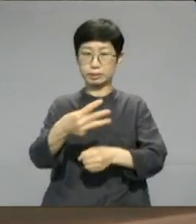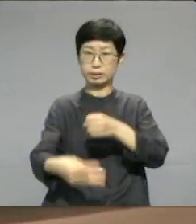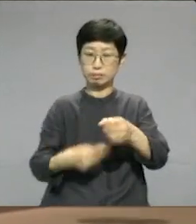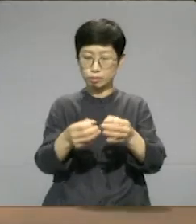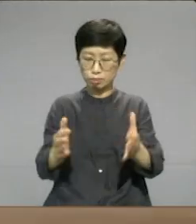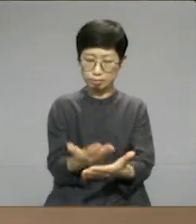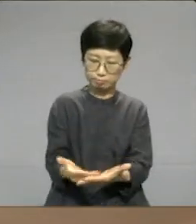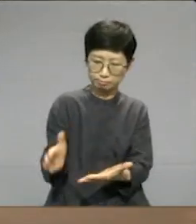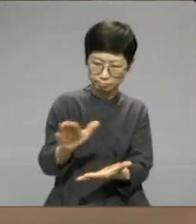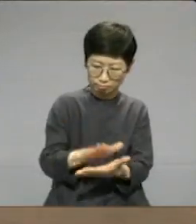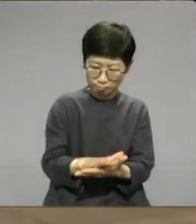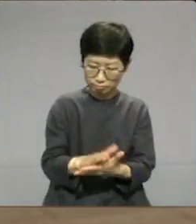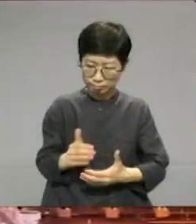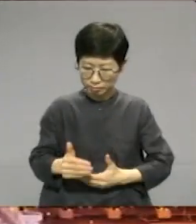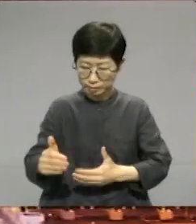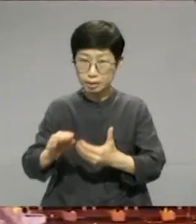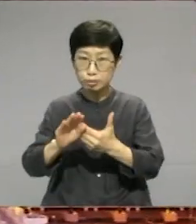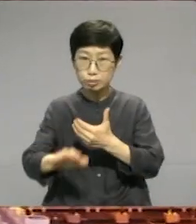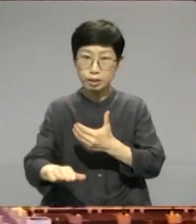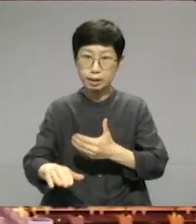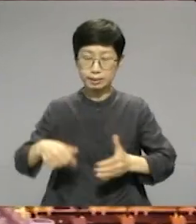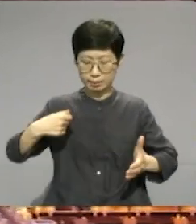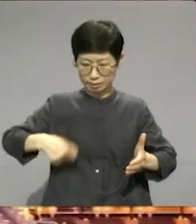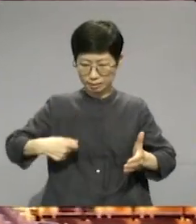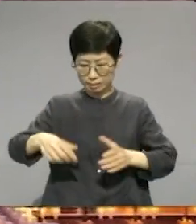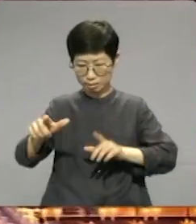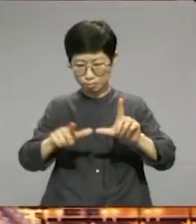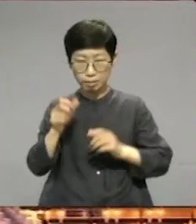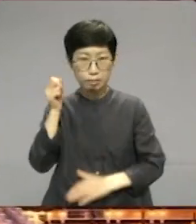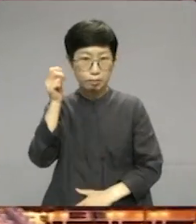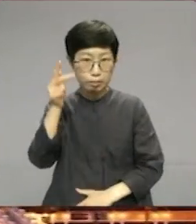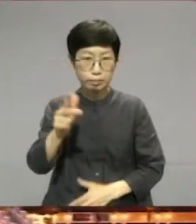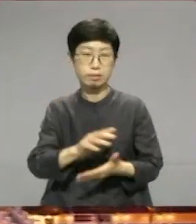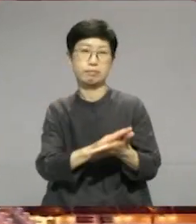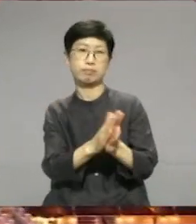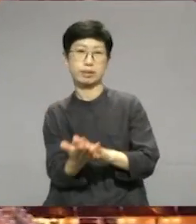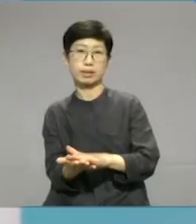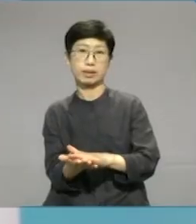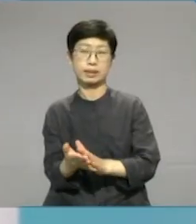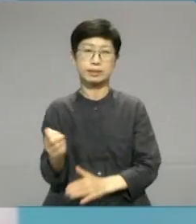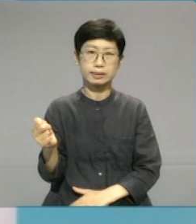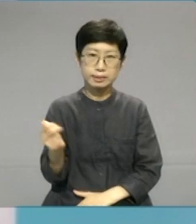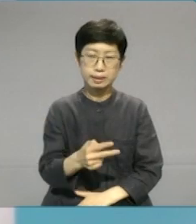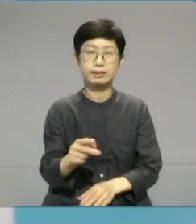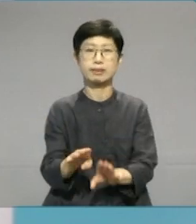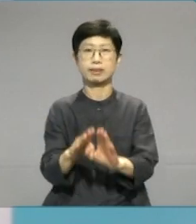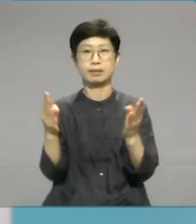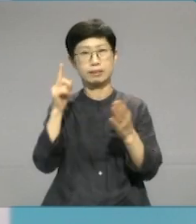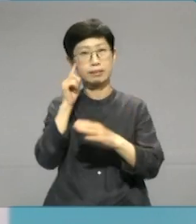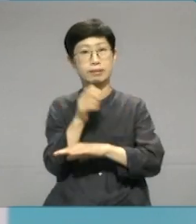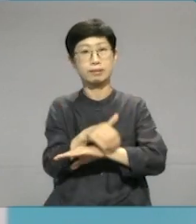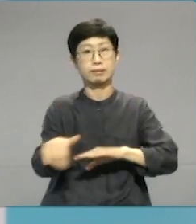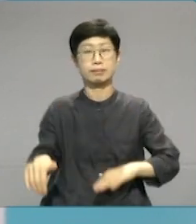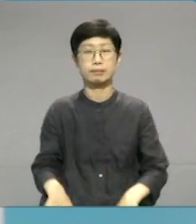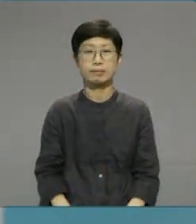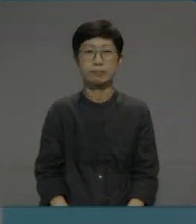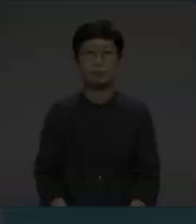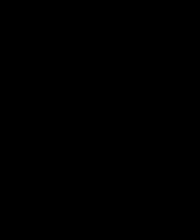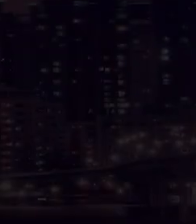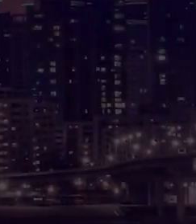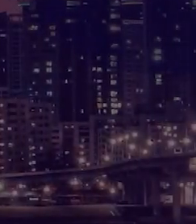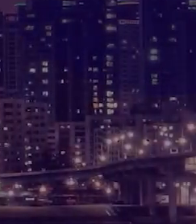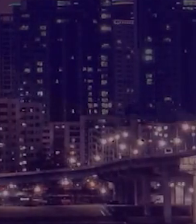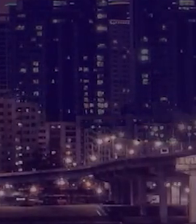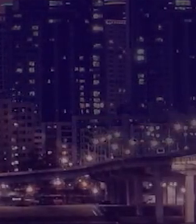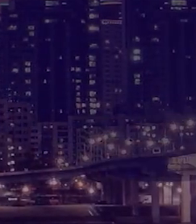동안 보수 공사를 거쳐 기타 모양으로 된 호텔 하드락 라스베이거스로 재개장할 예정이라고 하네요.